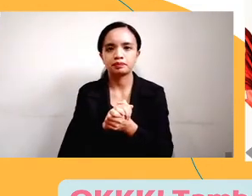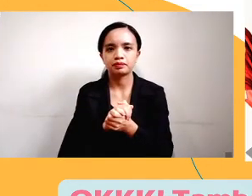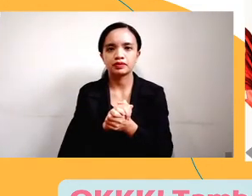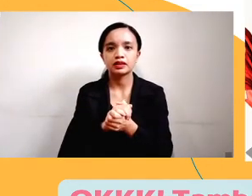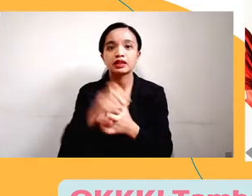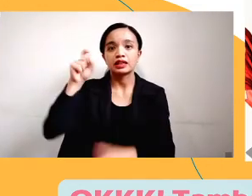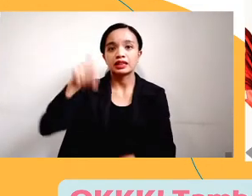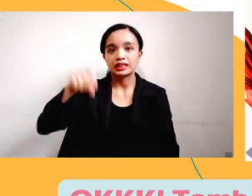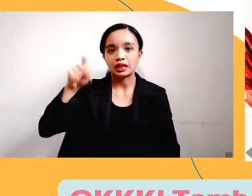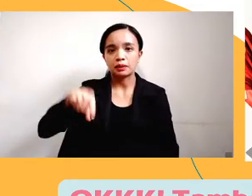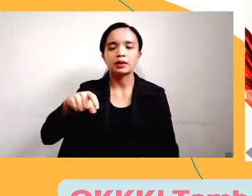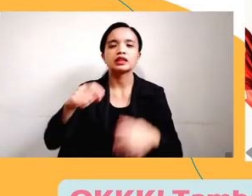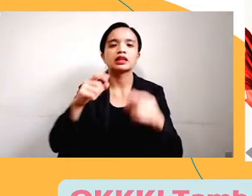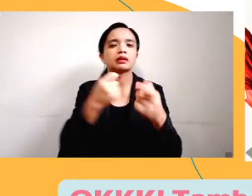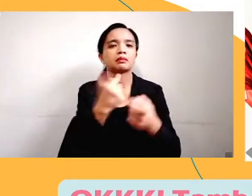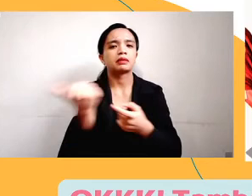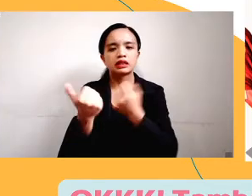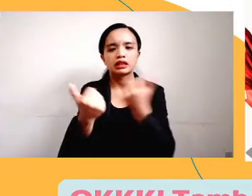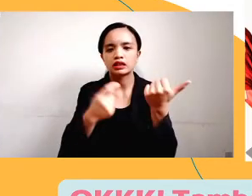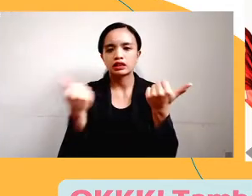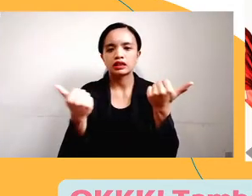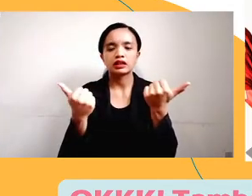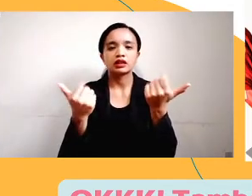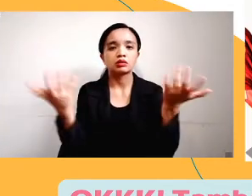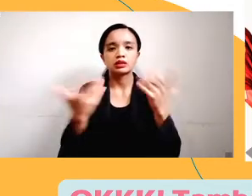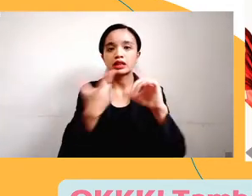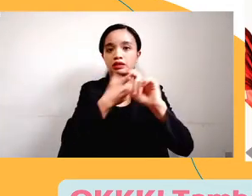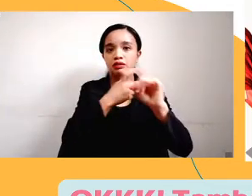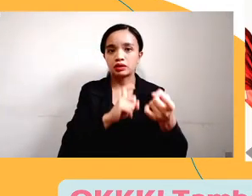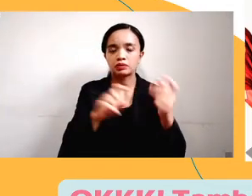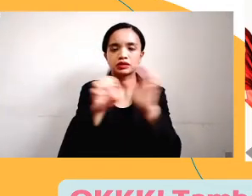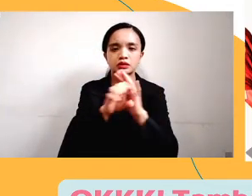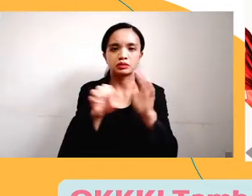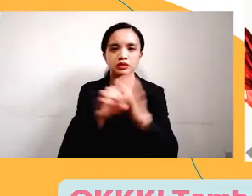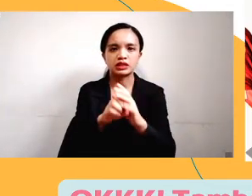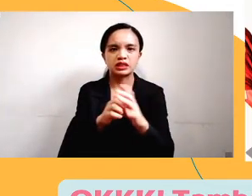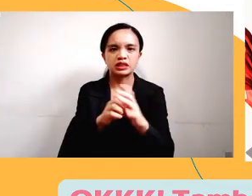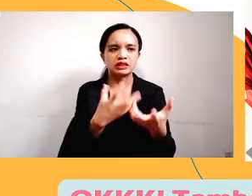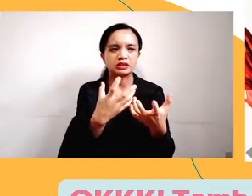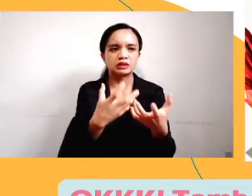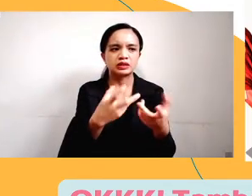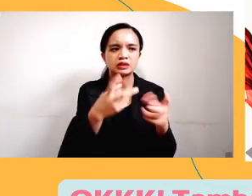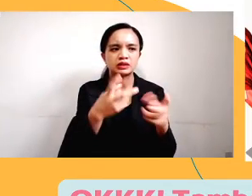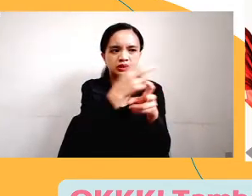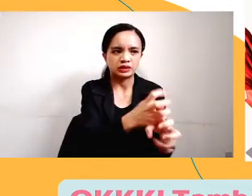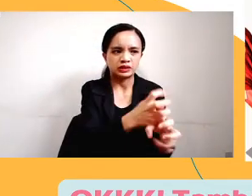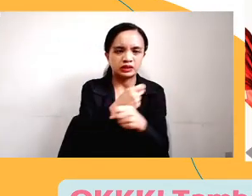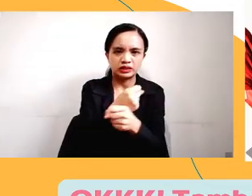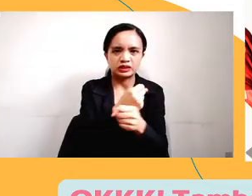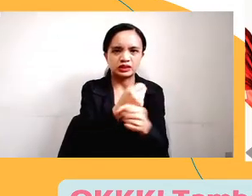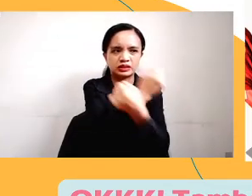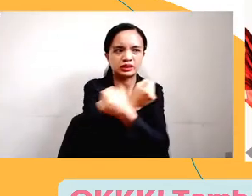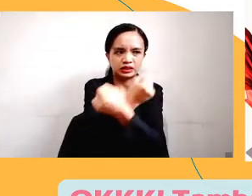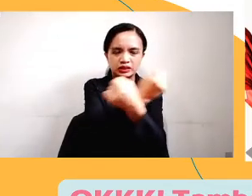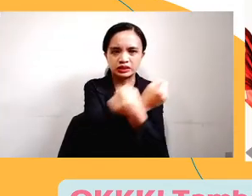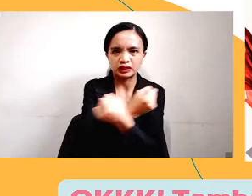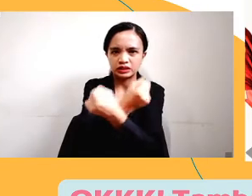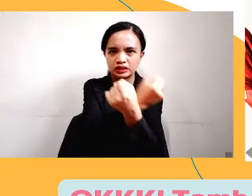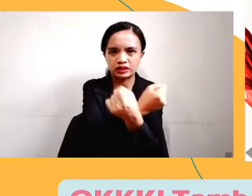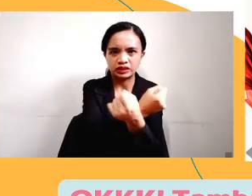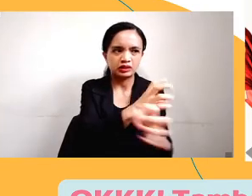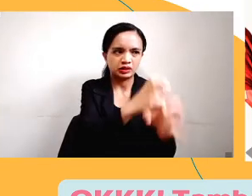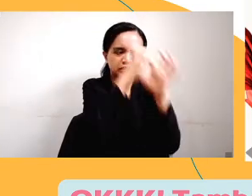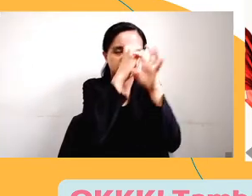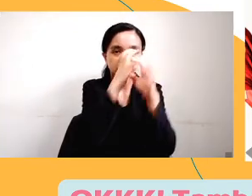Kailangan matanggal ang mga pinagmumulan ng panggigipit at panggagapos upang tayo ay